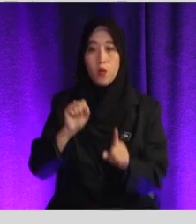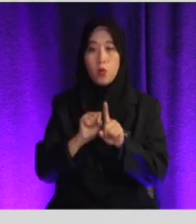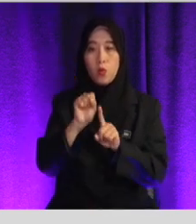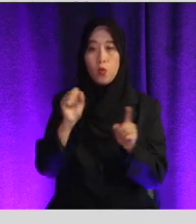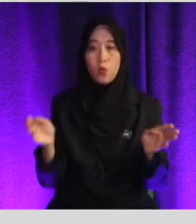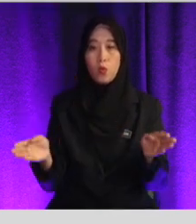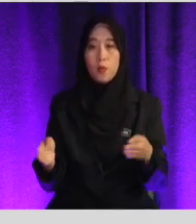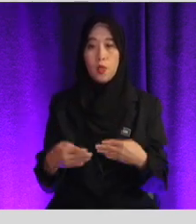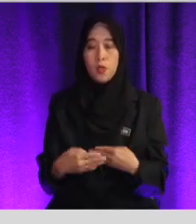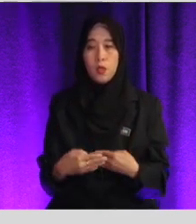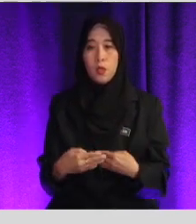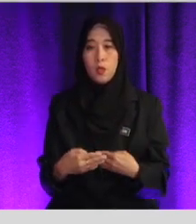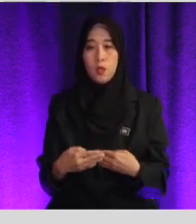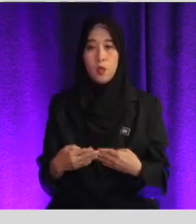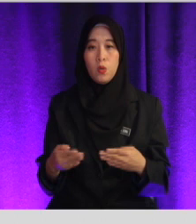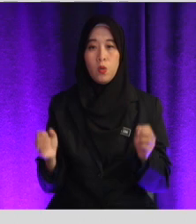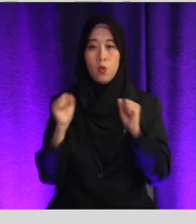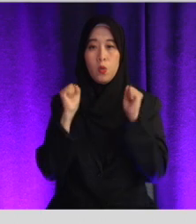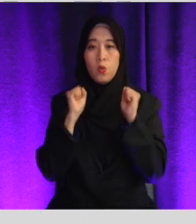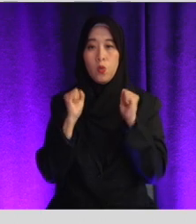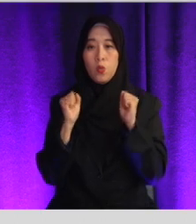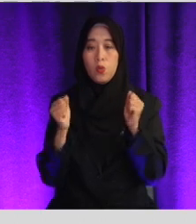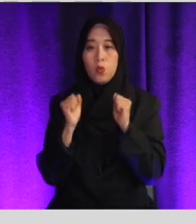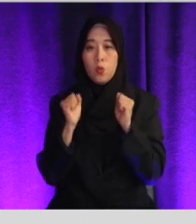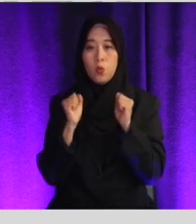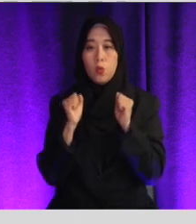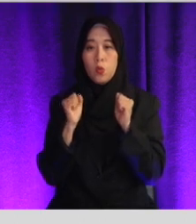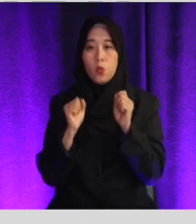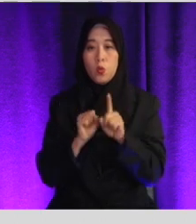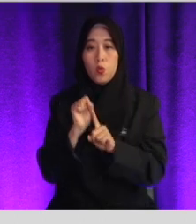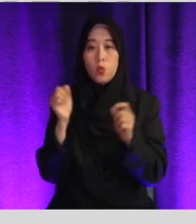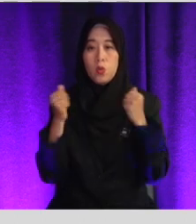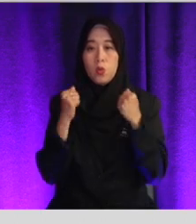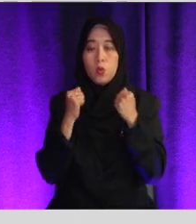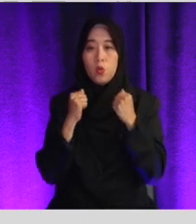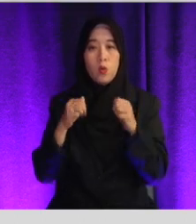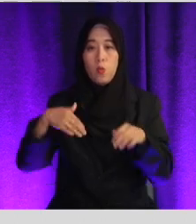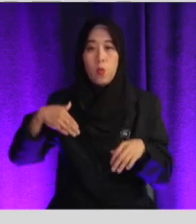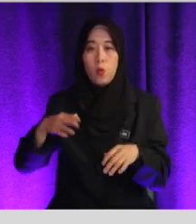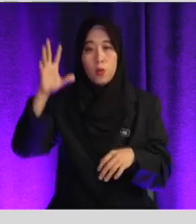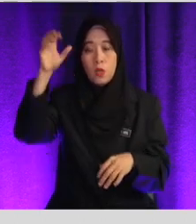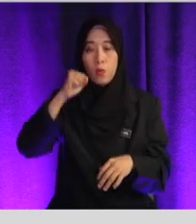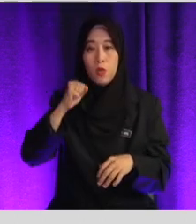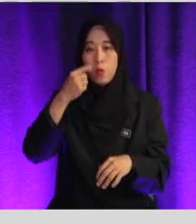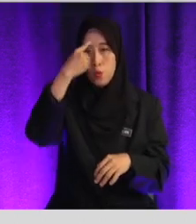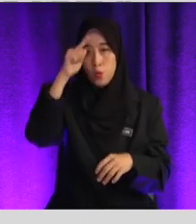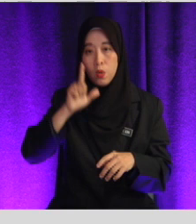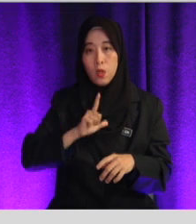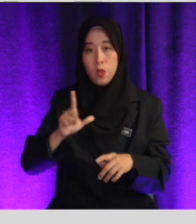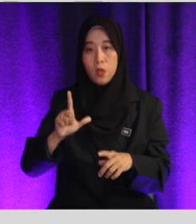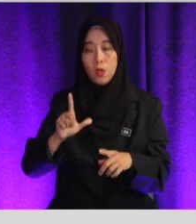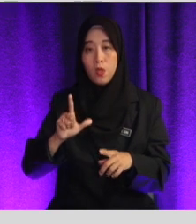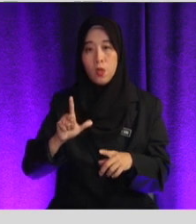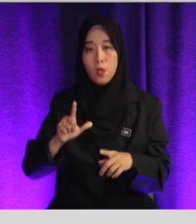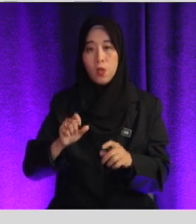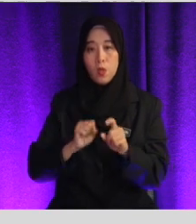Okey, dekat sini suhu yang sejuk kita belum capai lagi. Jadi untuk sifat laras suhu yang baik, bila keadaan on dia